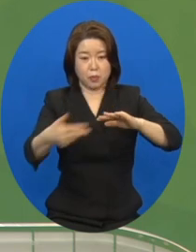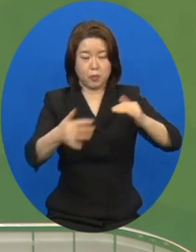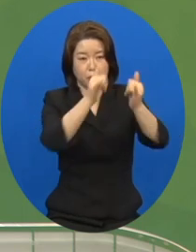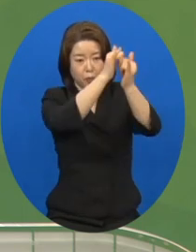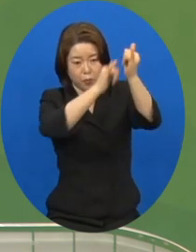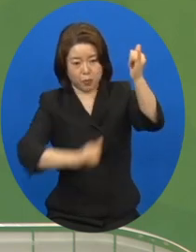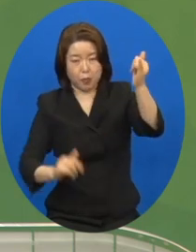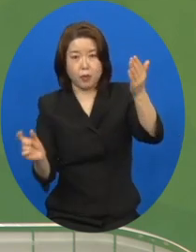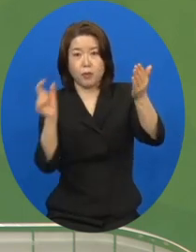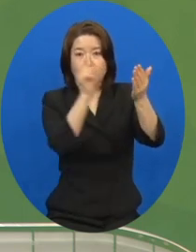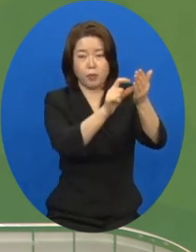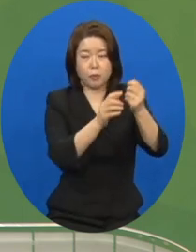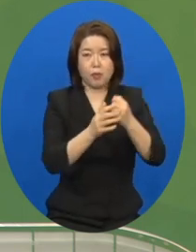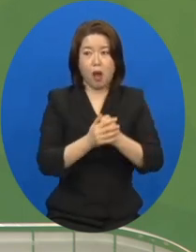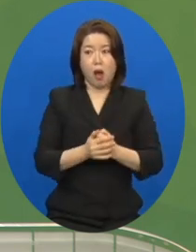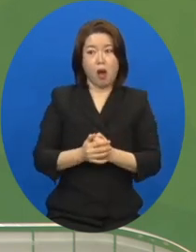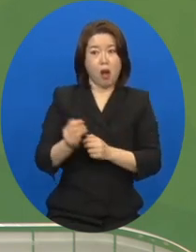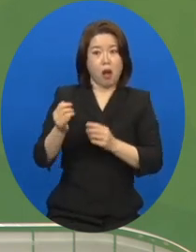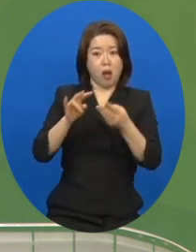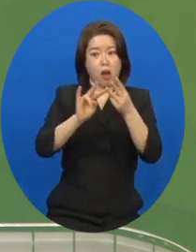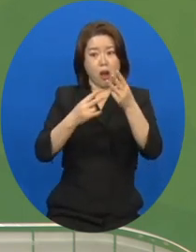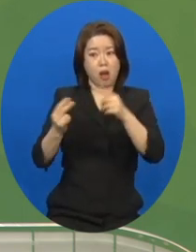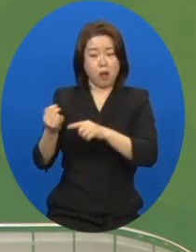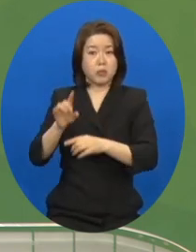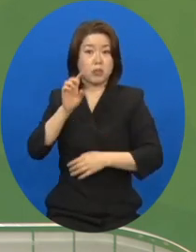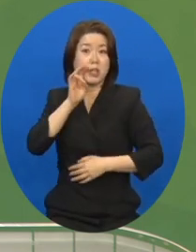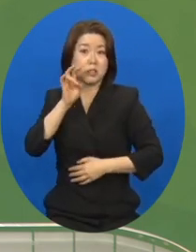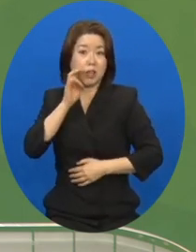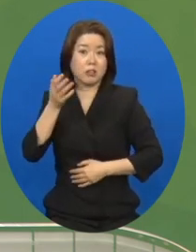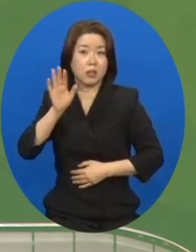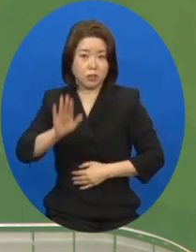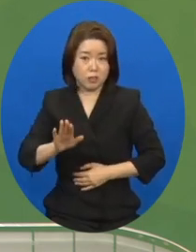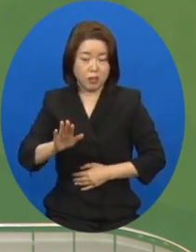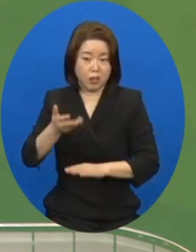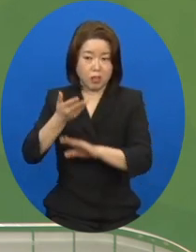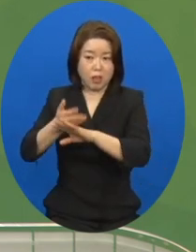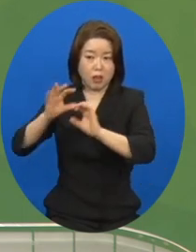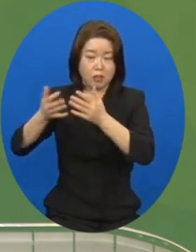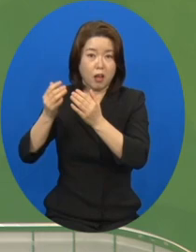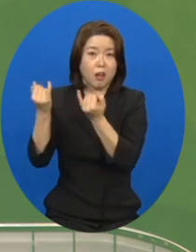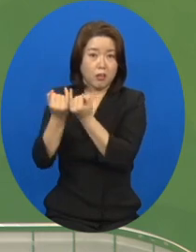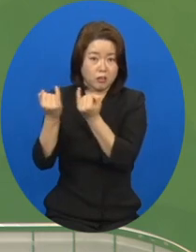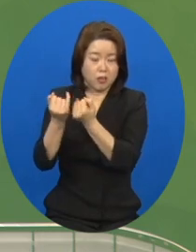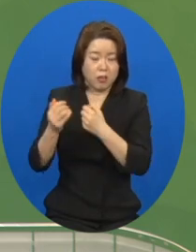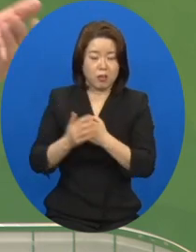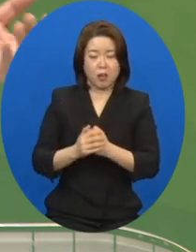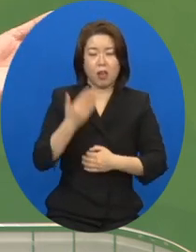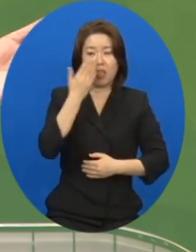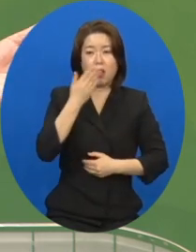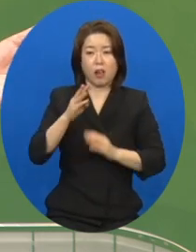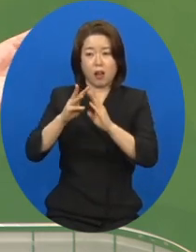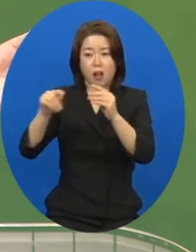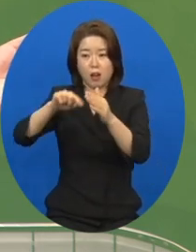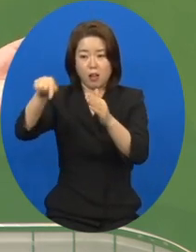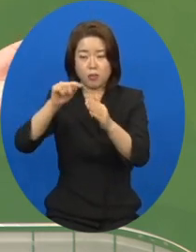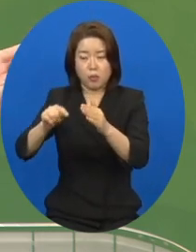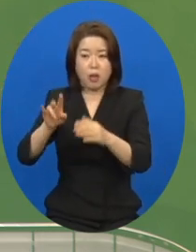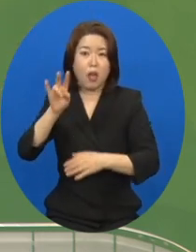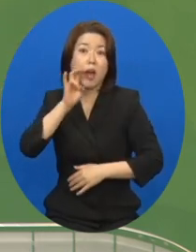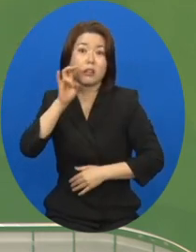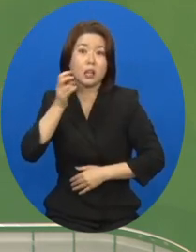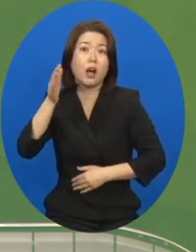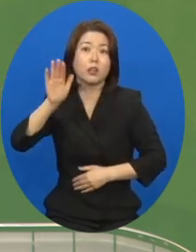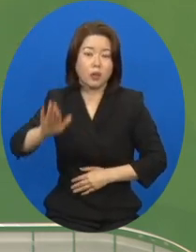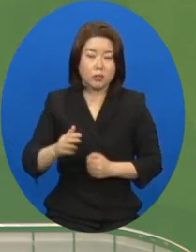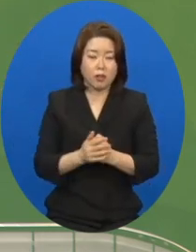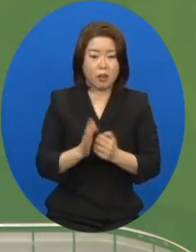거예요. 창녀였는데 그는 이방인으로 가나안 땅에 창녀였는데